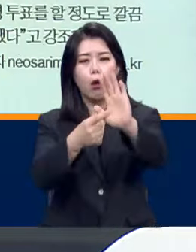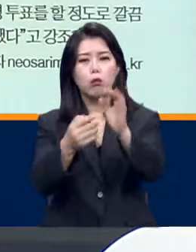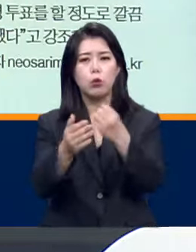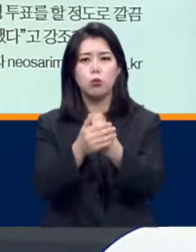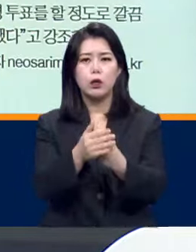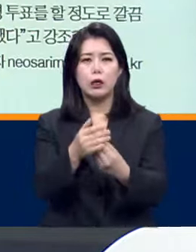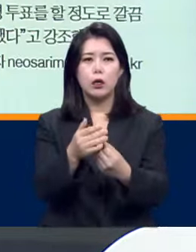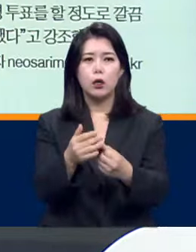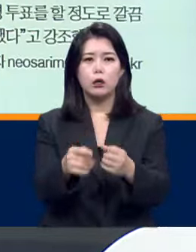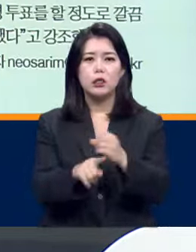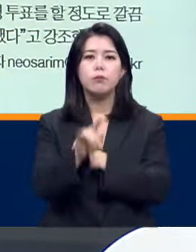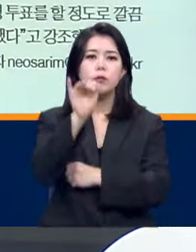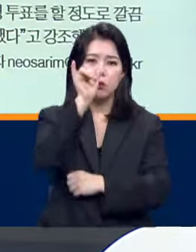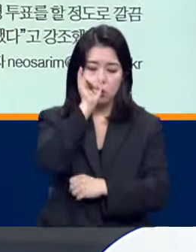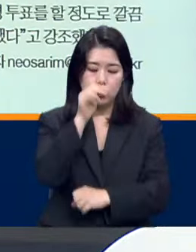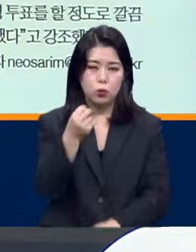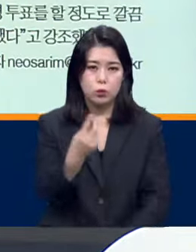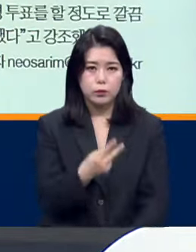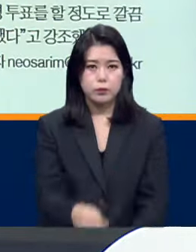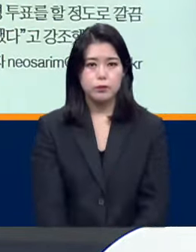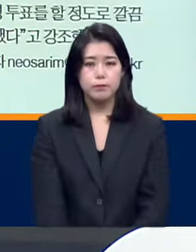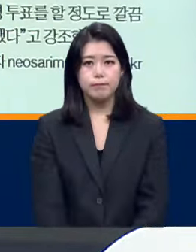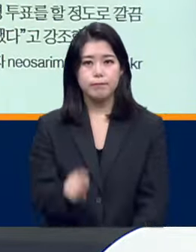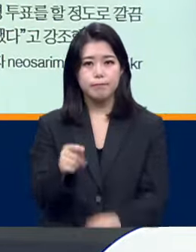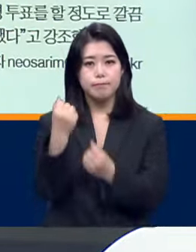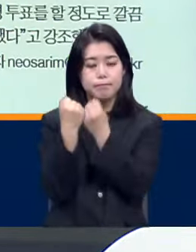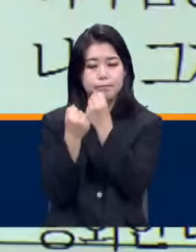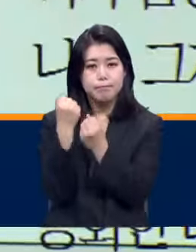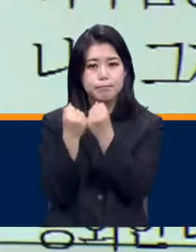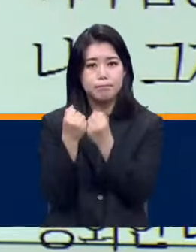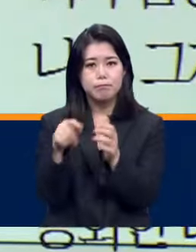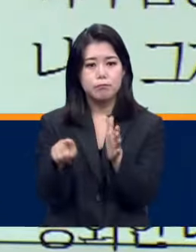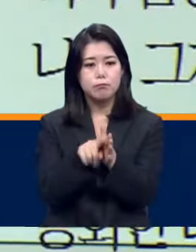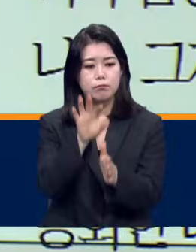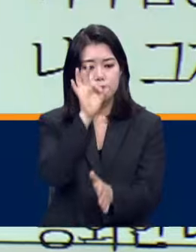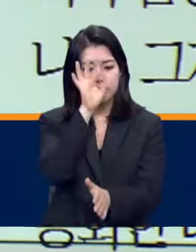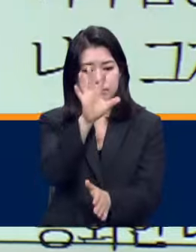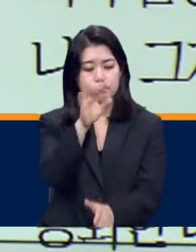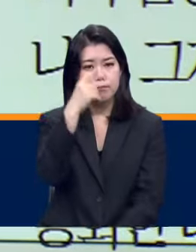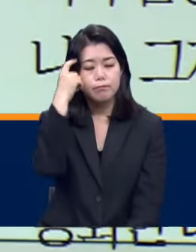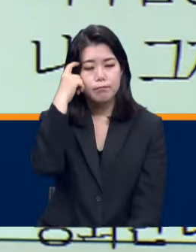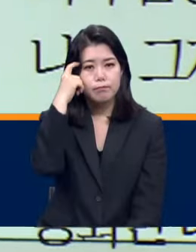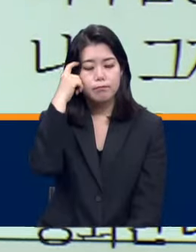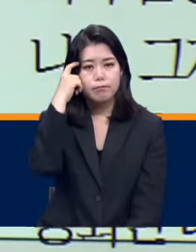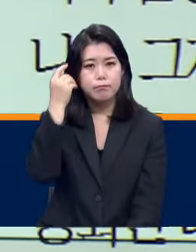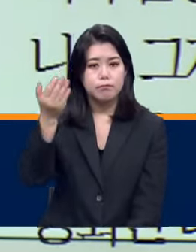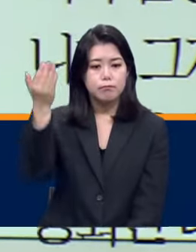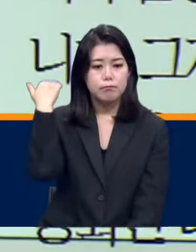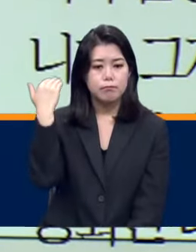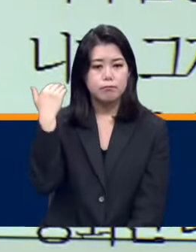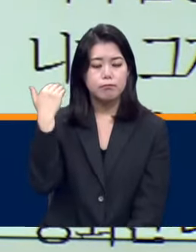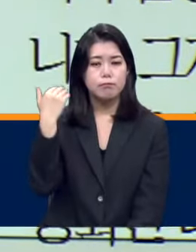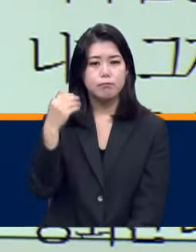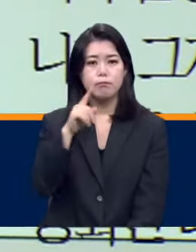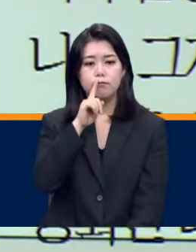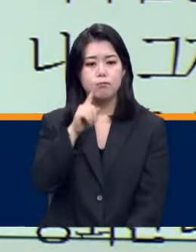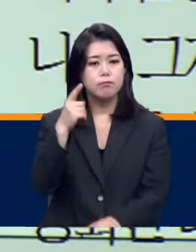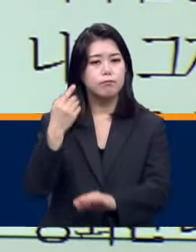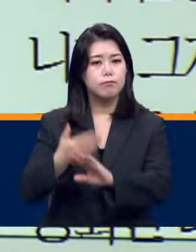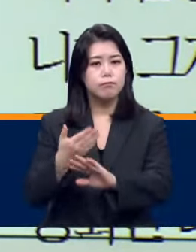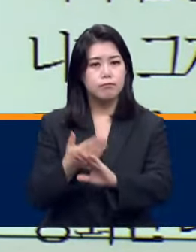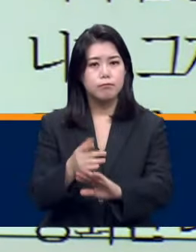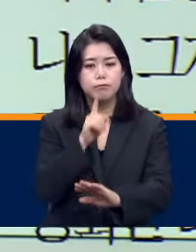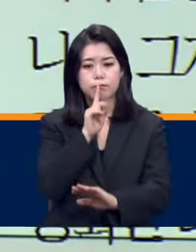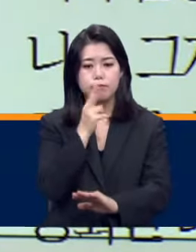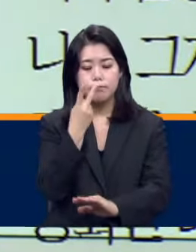있겠느냐 그리고 일단이 해명을 믿을 수가 없다 왜 기존에 했었던 얘기랑 좀 다르지 않느냐라는 말씀을